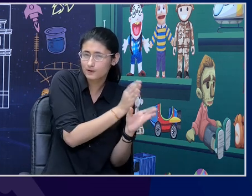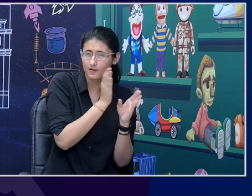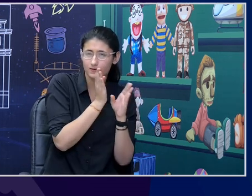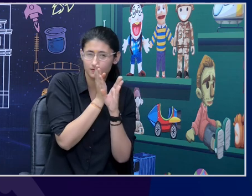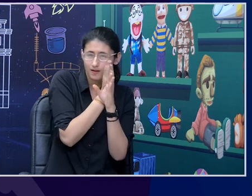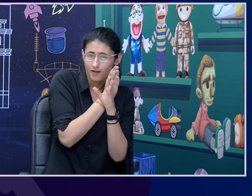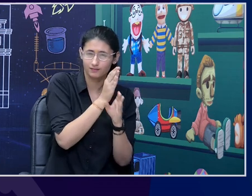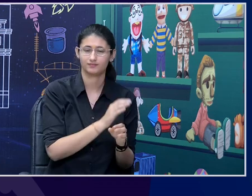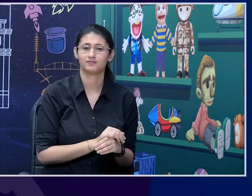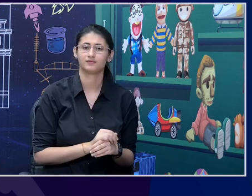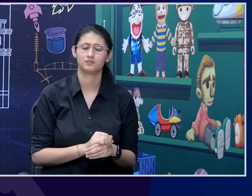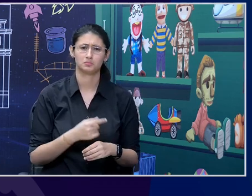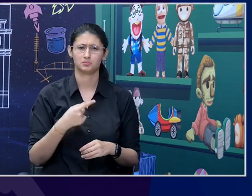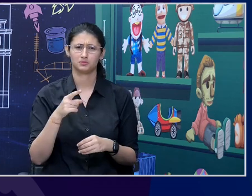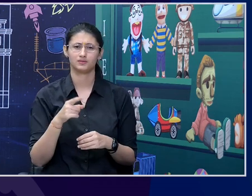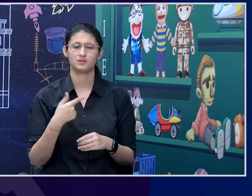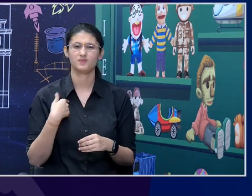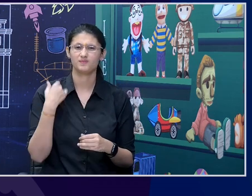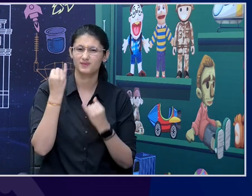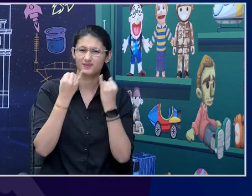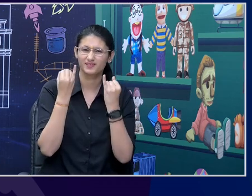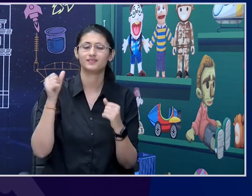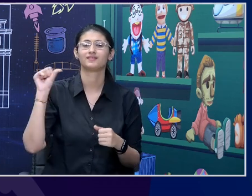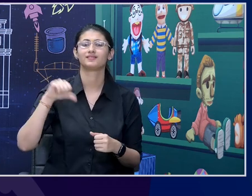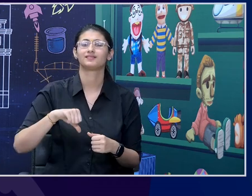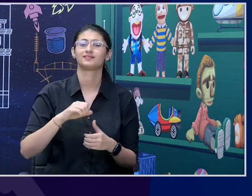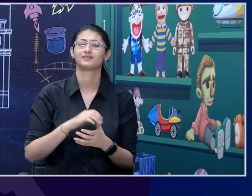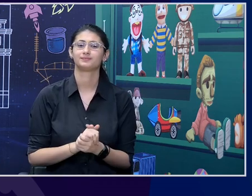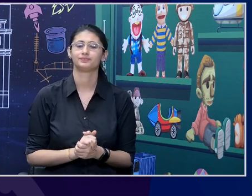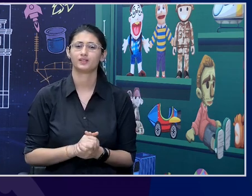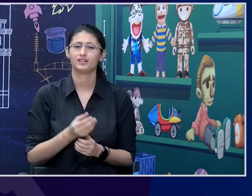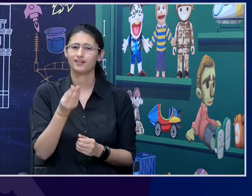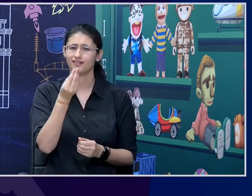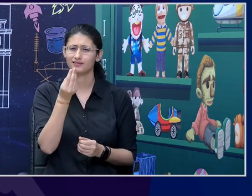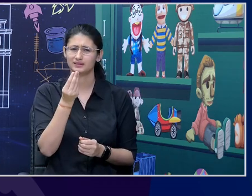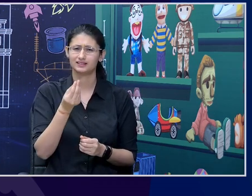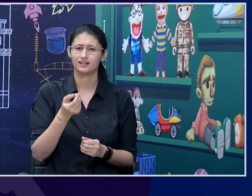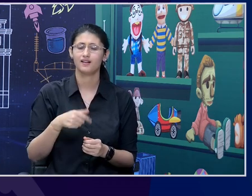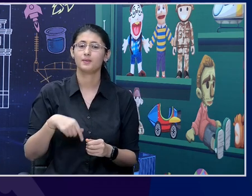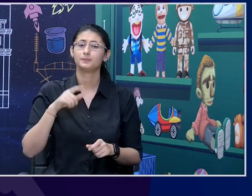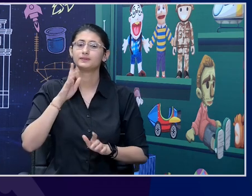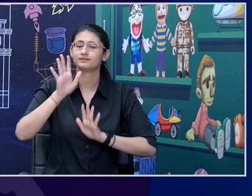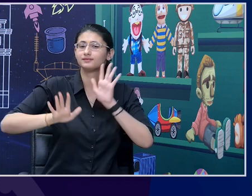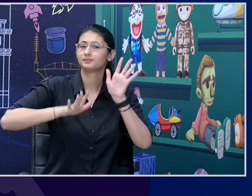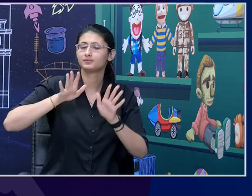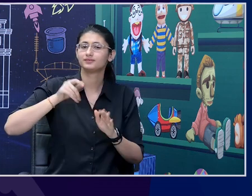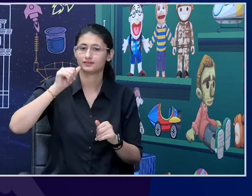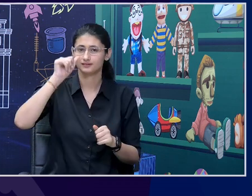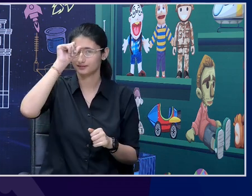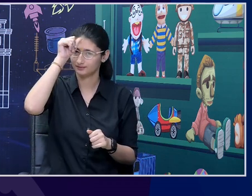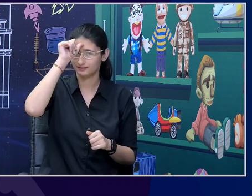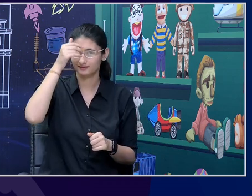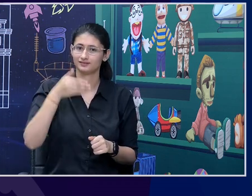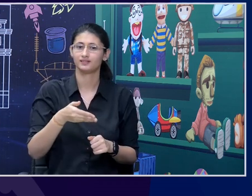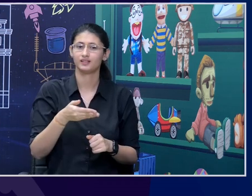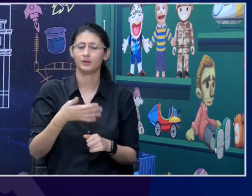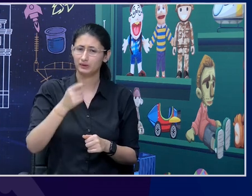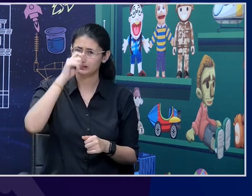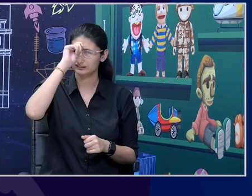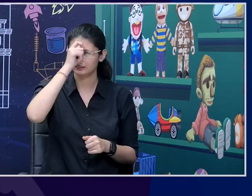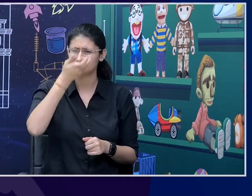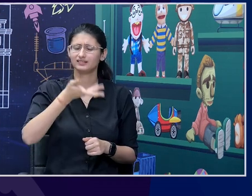अन तो इस तरह के छोटे-छोटे गतिविधियों से भाषा के कक्षा में क्योंकि ये हिंदी भाषा की कक्षा है